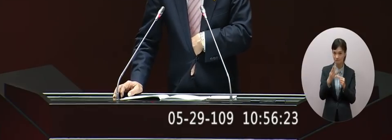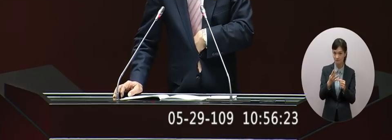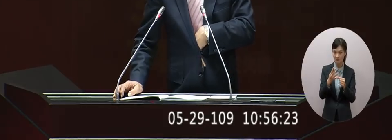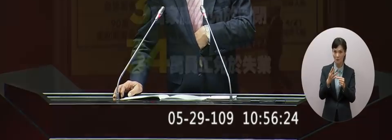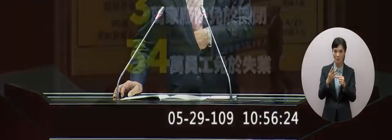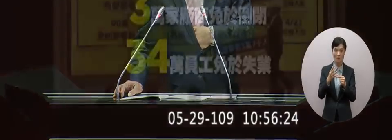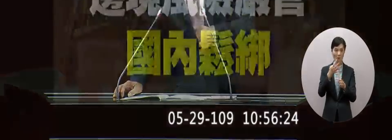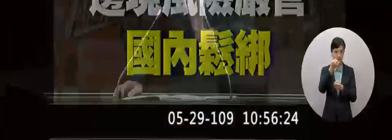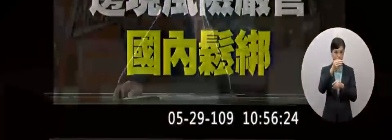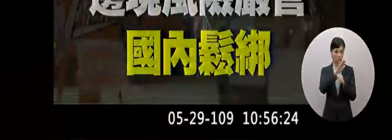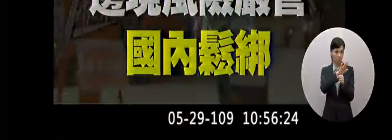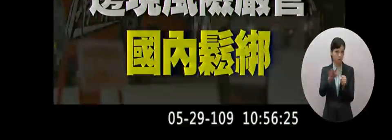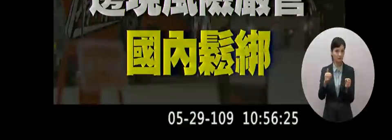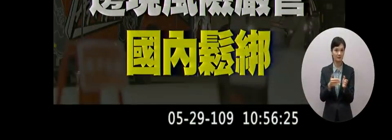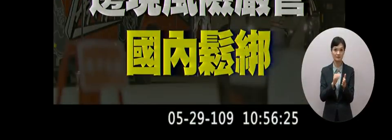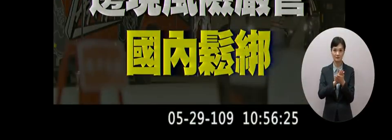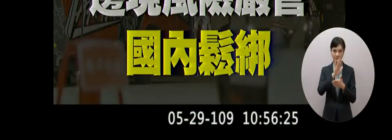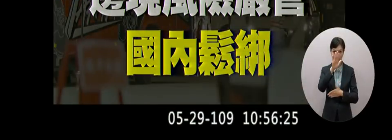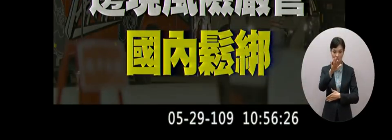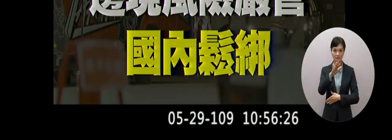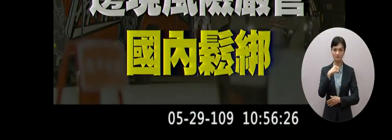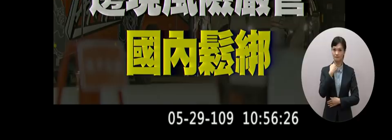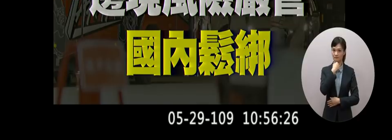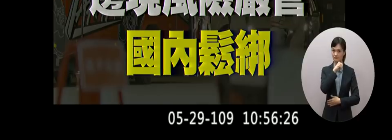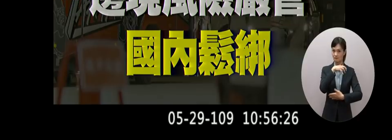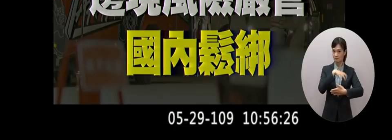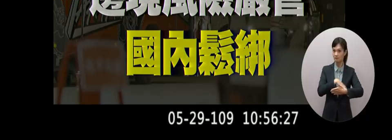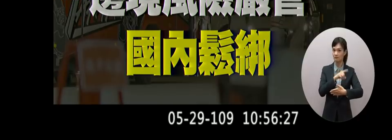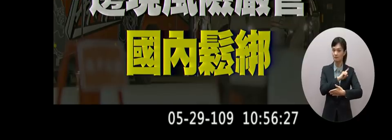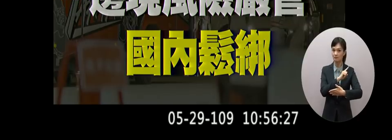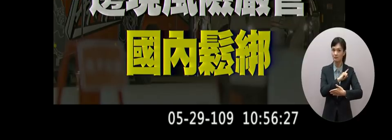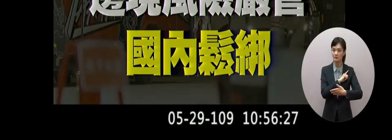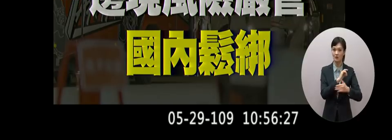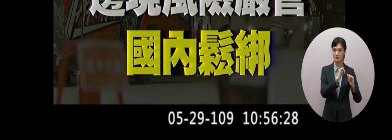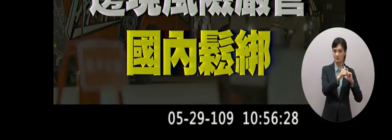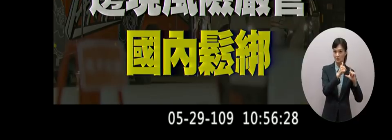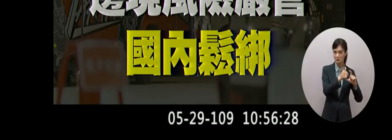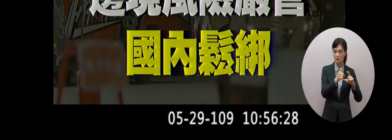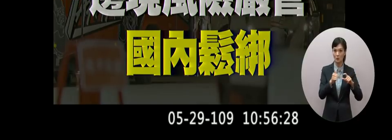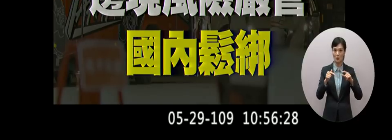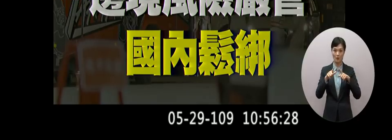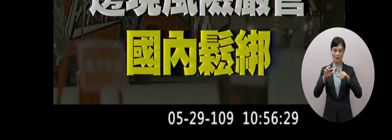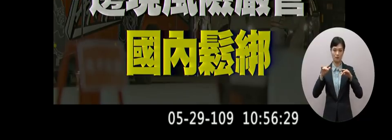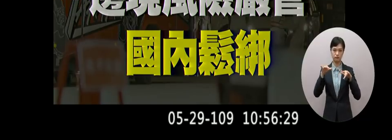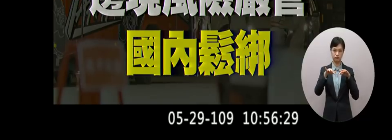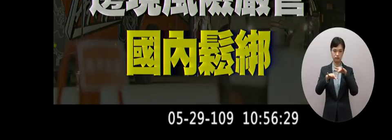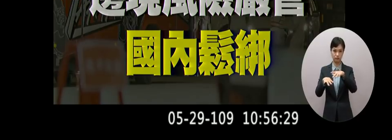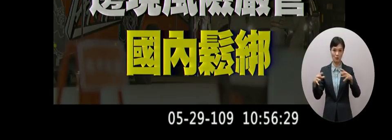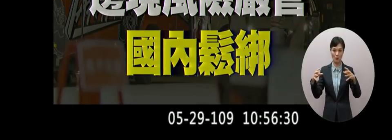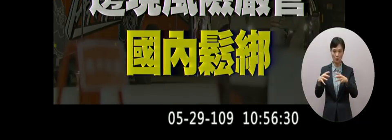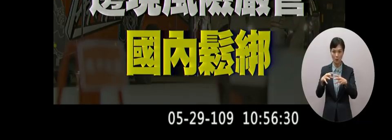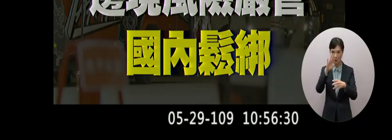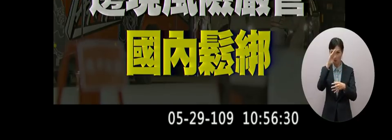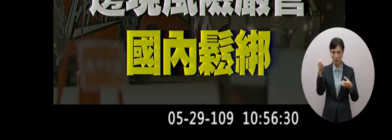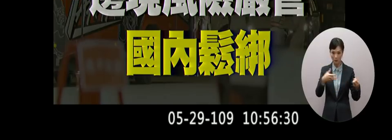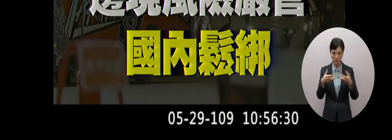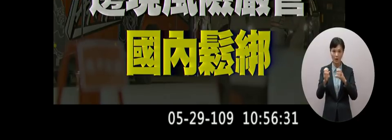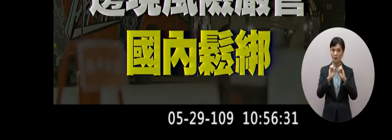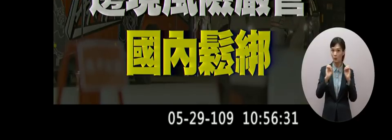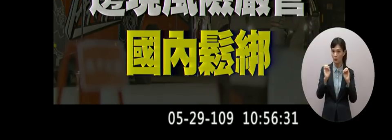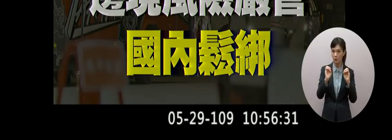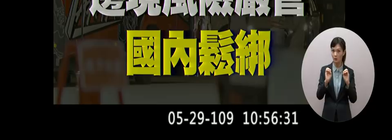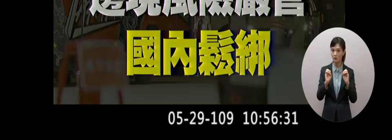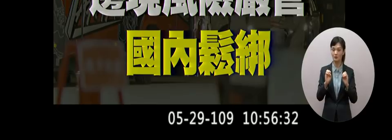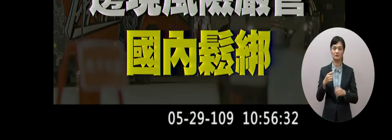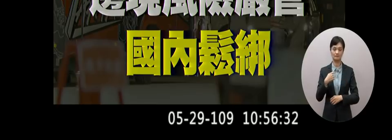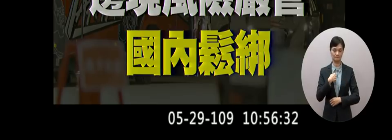没有再出现社区或大规模的群聚感染，我们已经宣布，我们